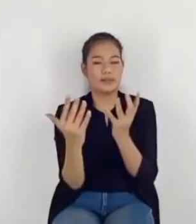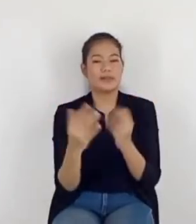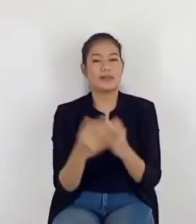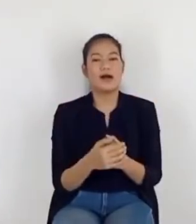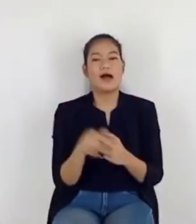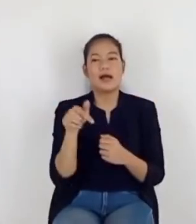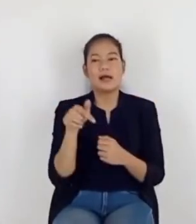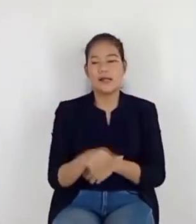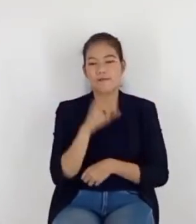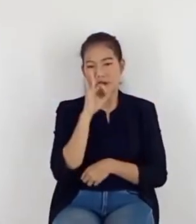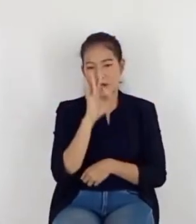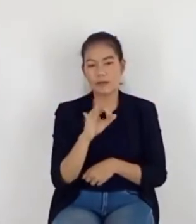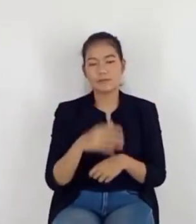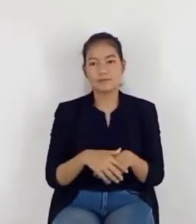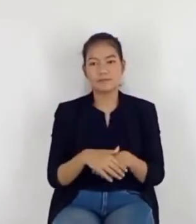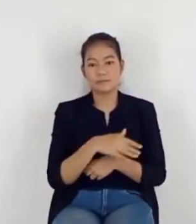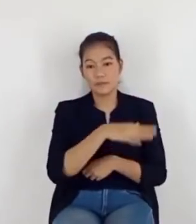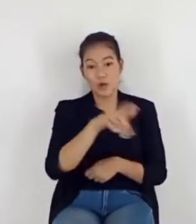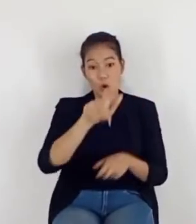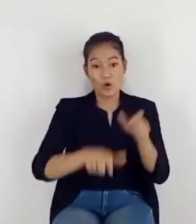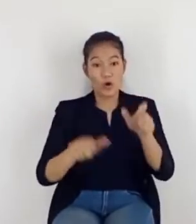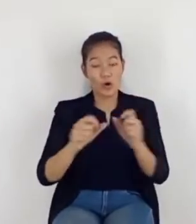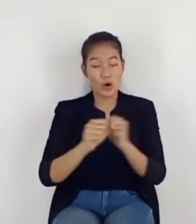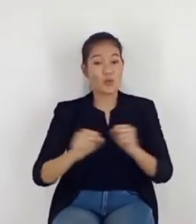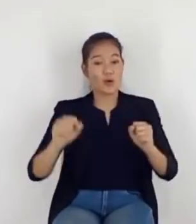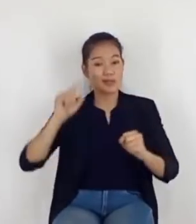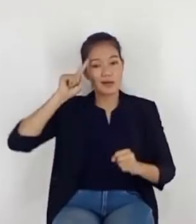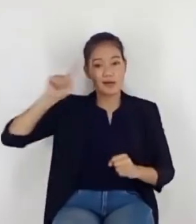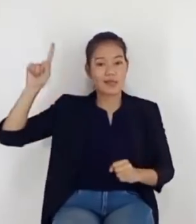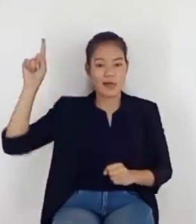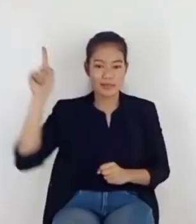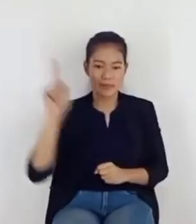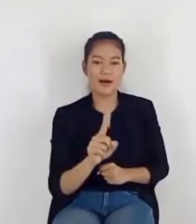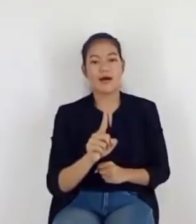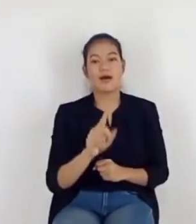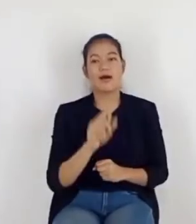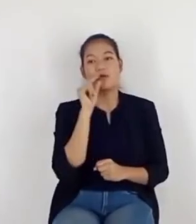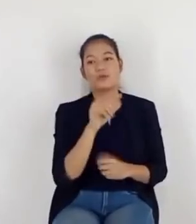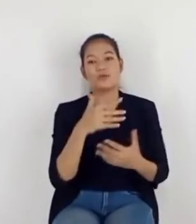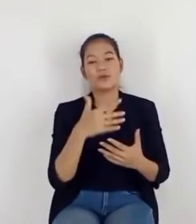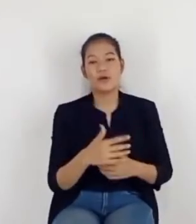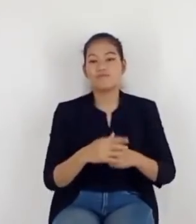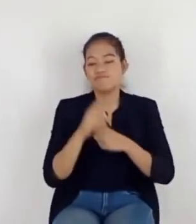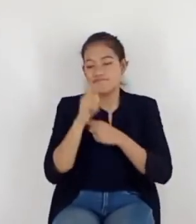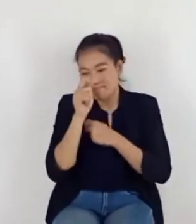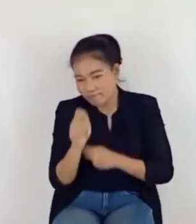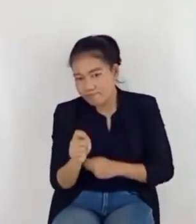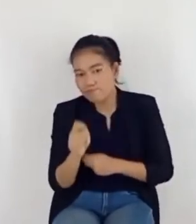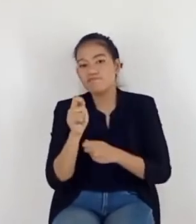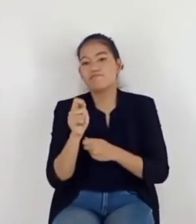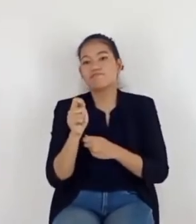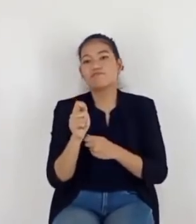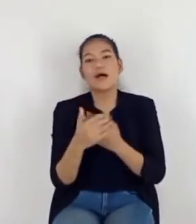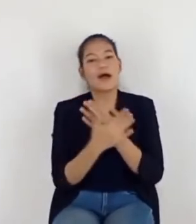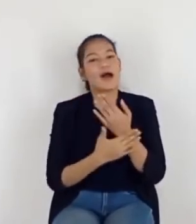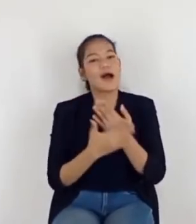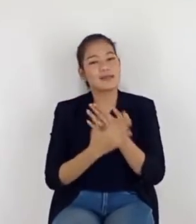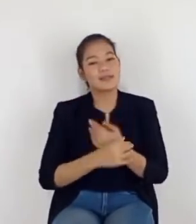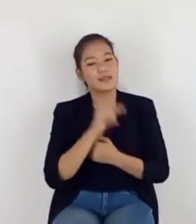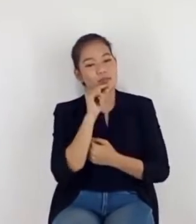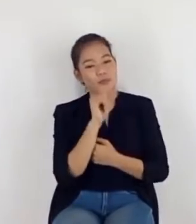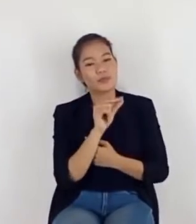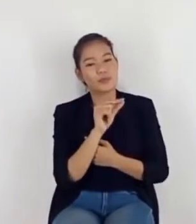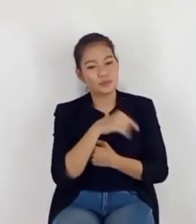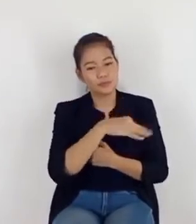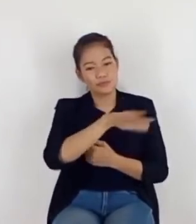"Sesudah aku akan datang ia yang lebih berkuasa daripadaku, membungkuk dan membuka tali kasutnya pun aku